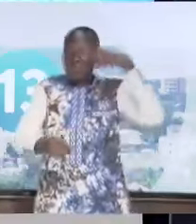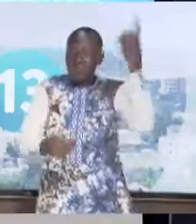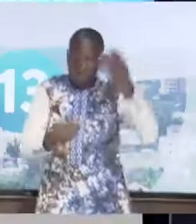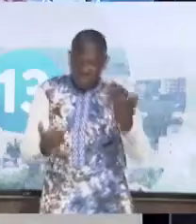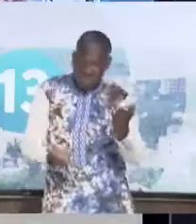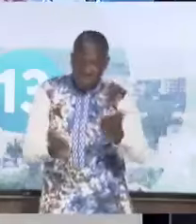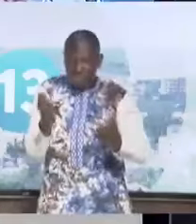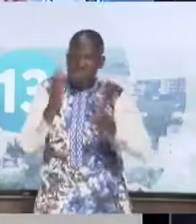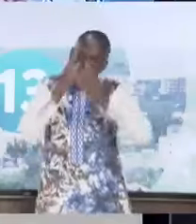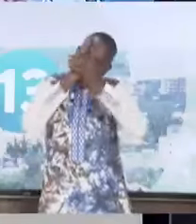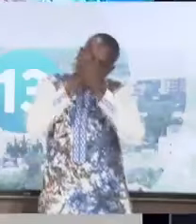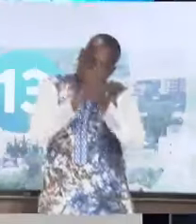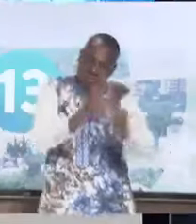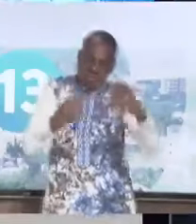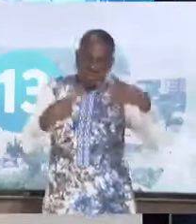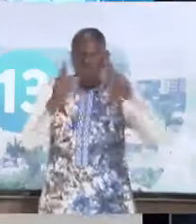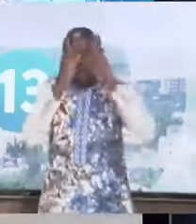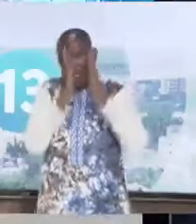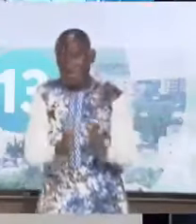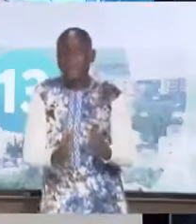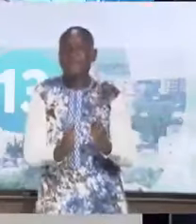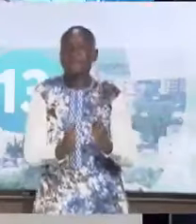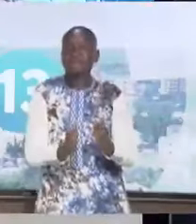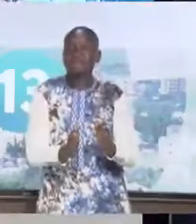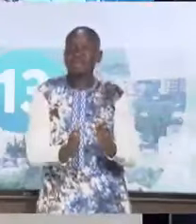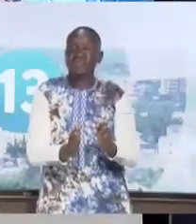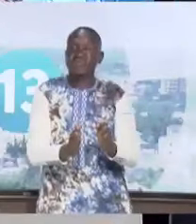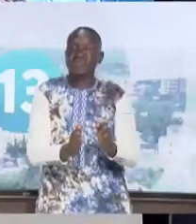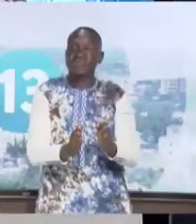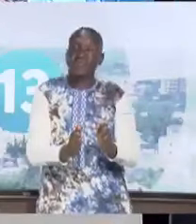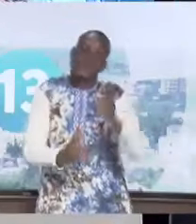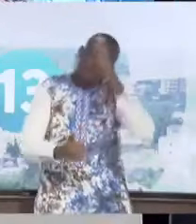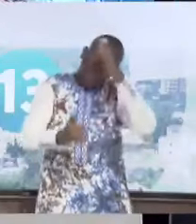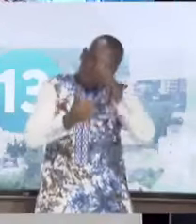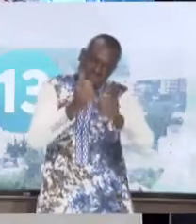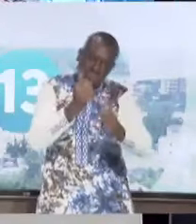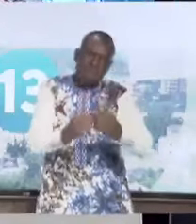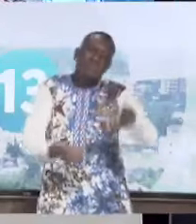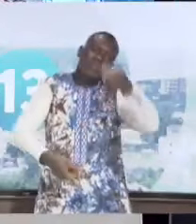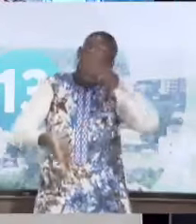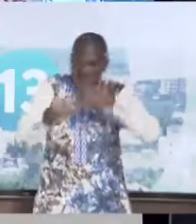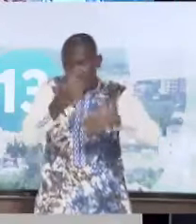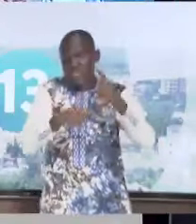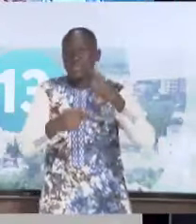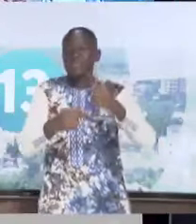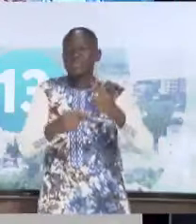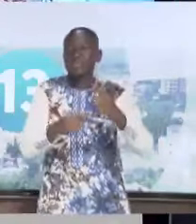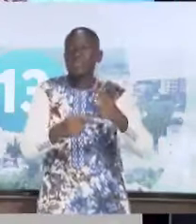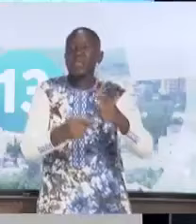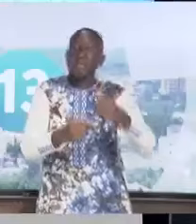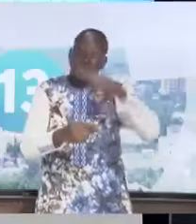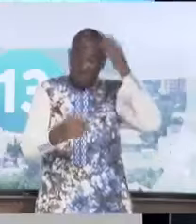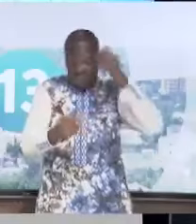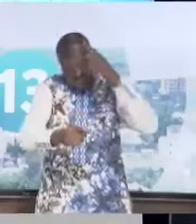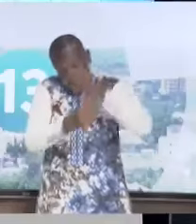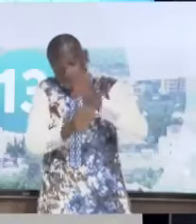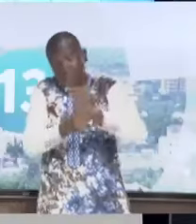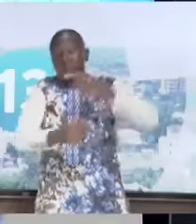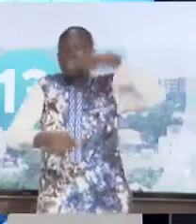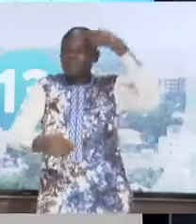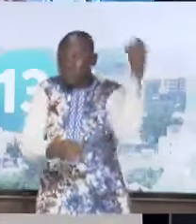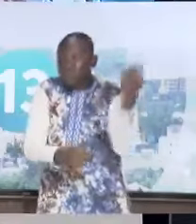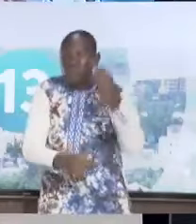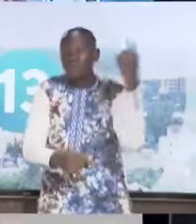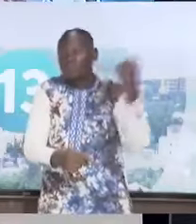de qualité aux clients. Il y a des imperfections qui peuvent survenir. Et pour cela, nous travaillons toujours